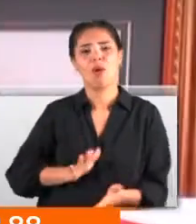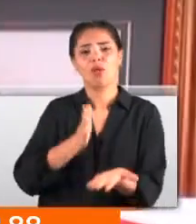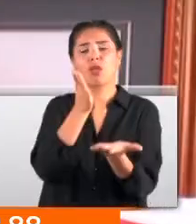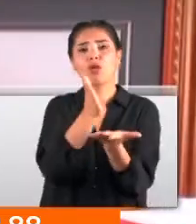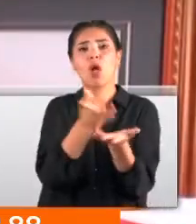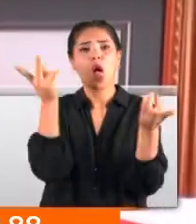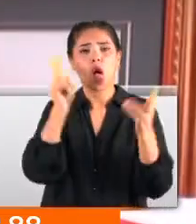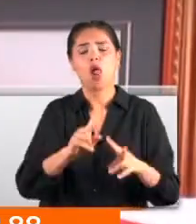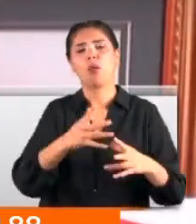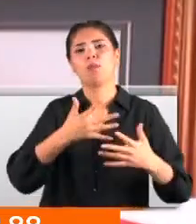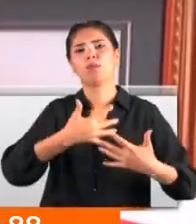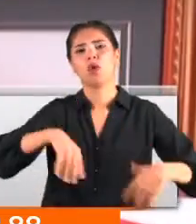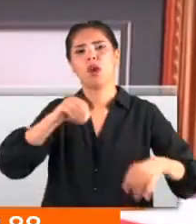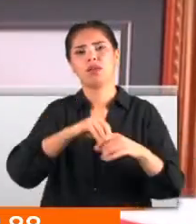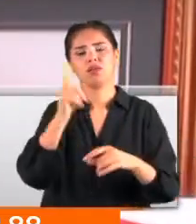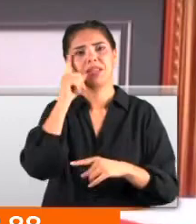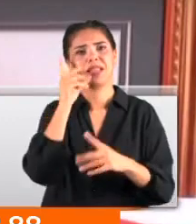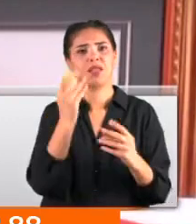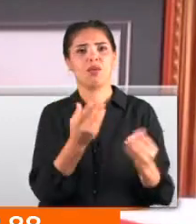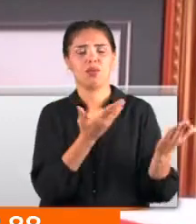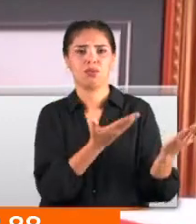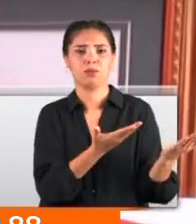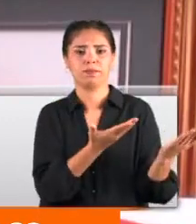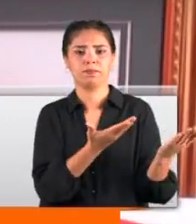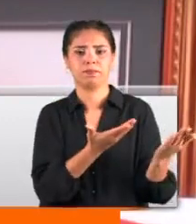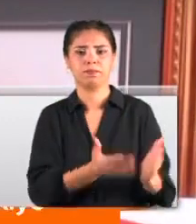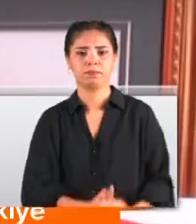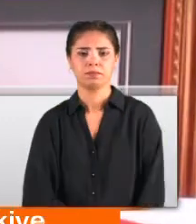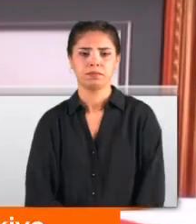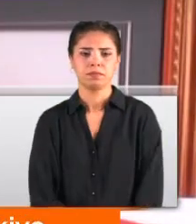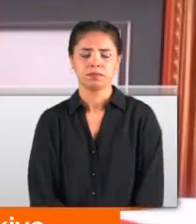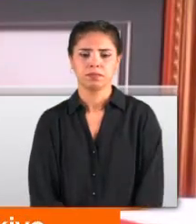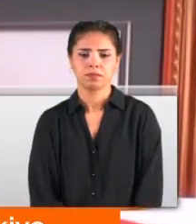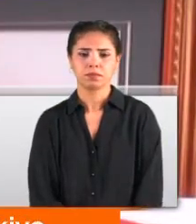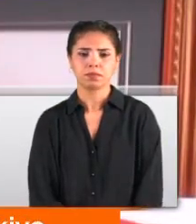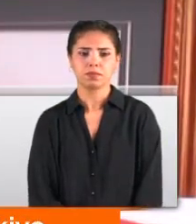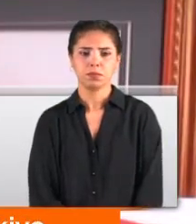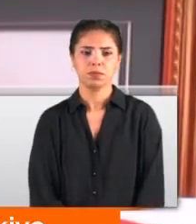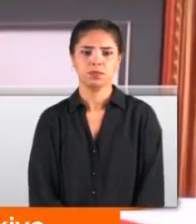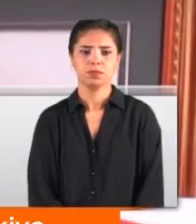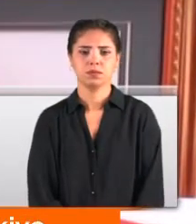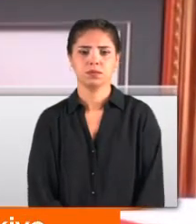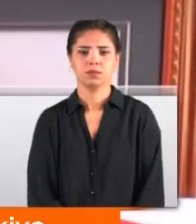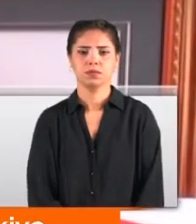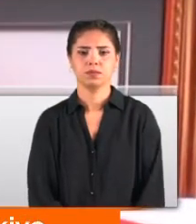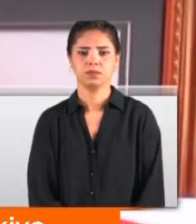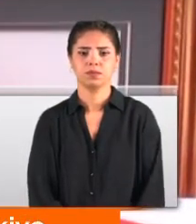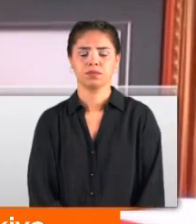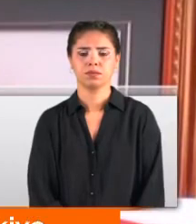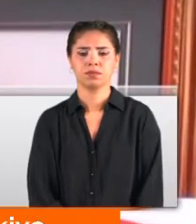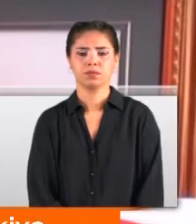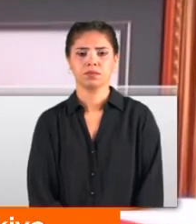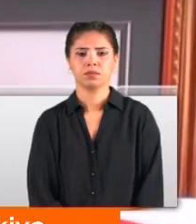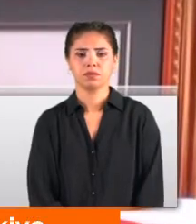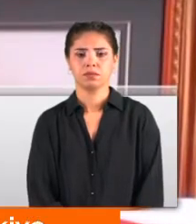tanımıştı. Bayrak bayrak yatan üstündeki karıdır. Vatan